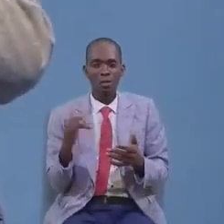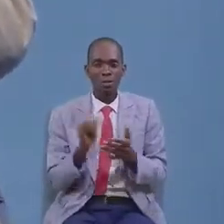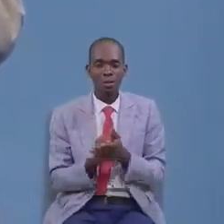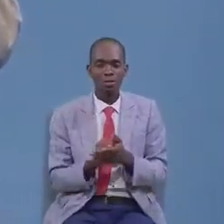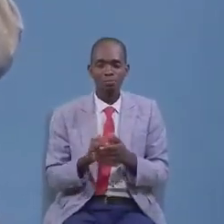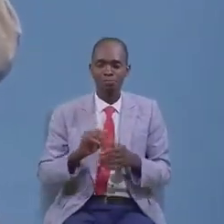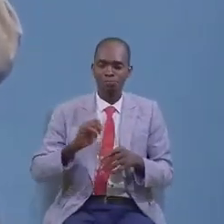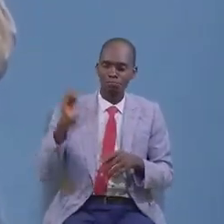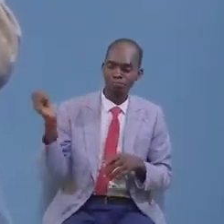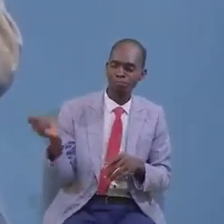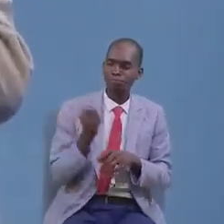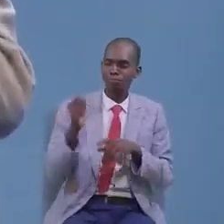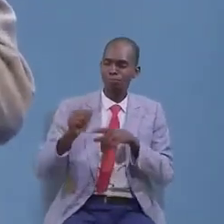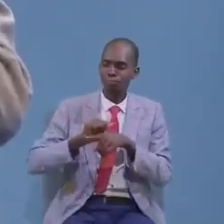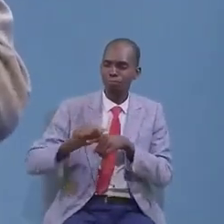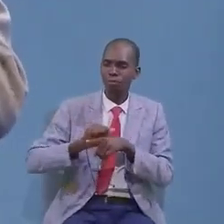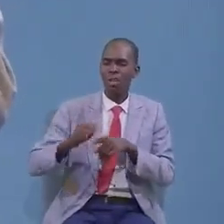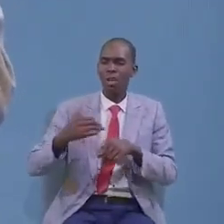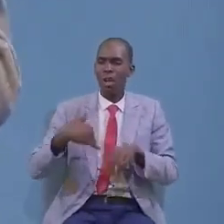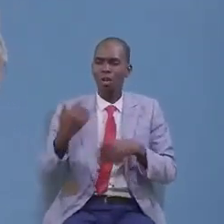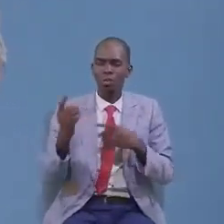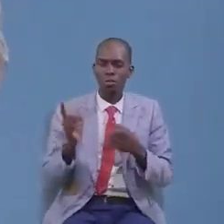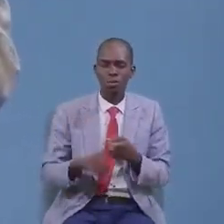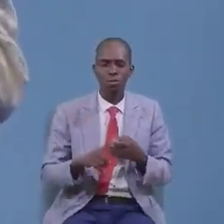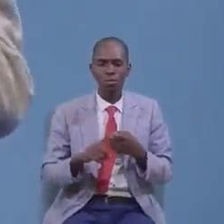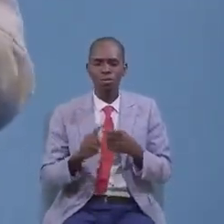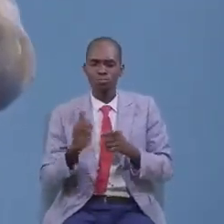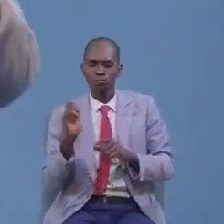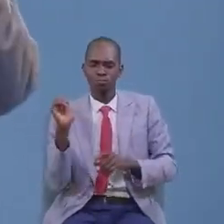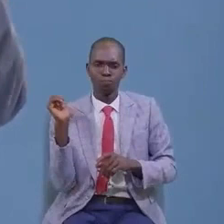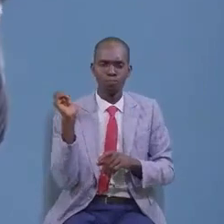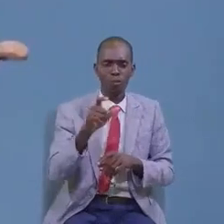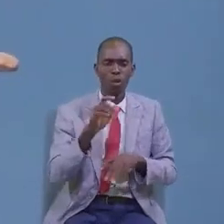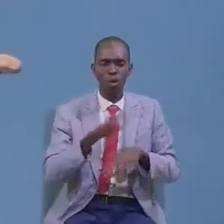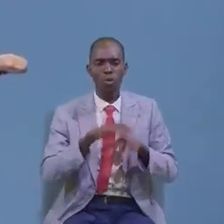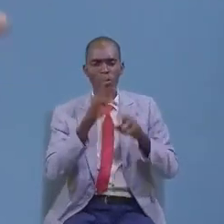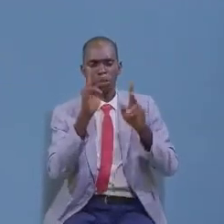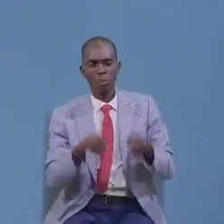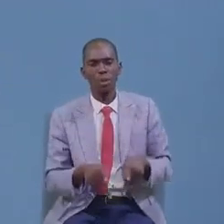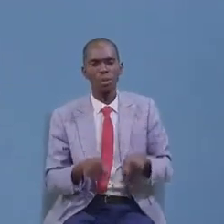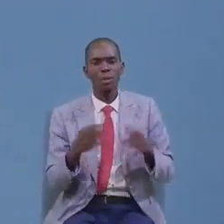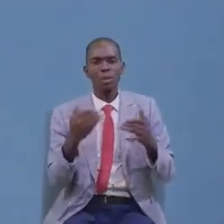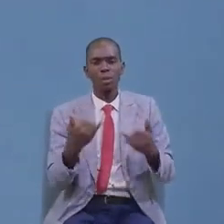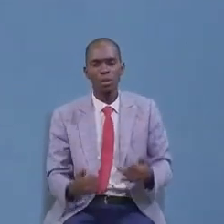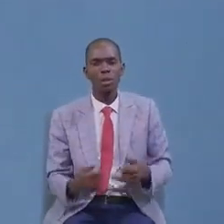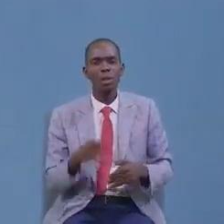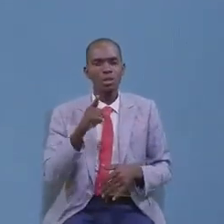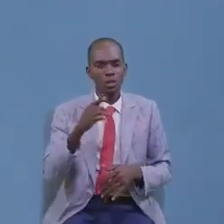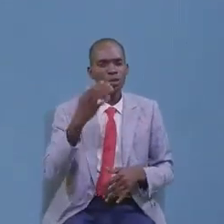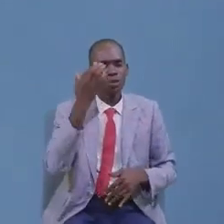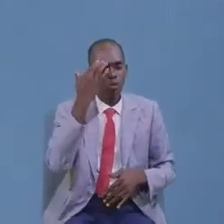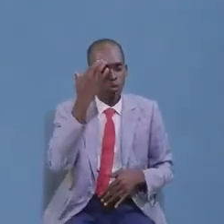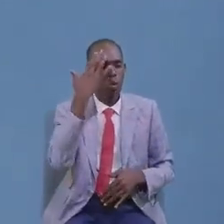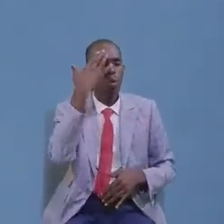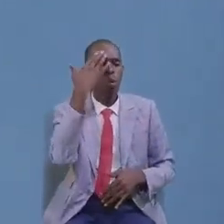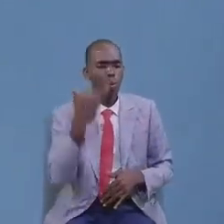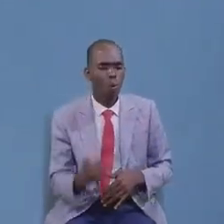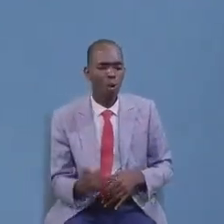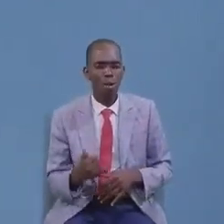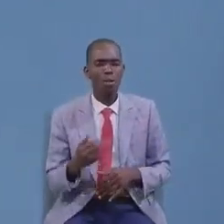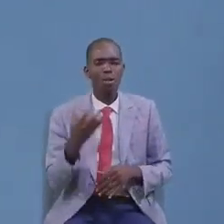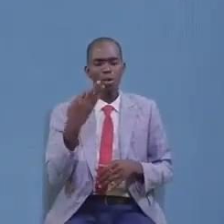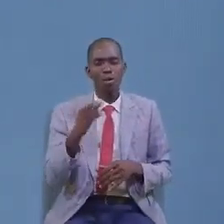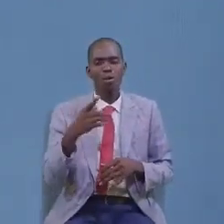a target and how to sling and how to put it on the target. Now I know why for the training. అతను